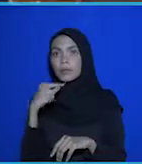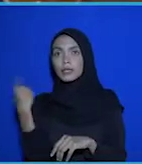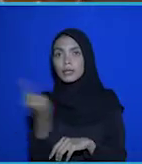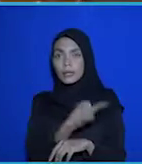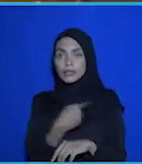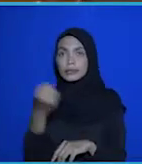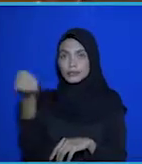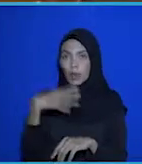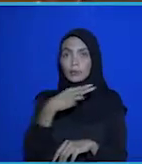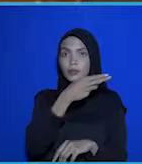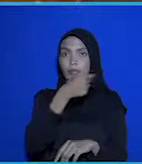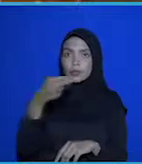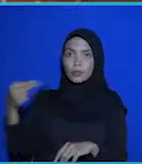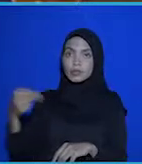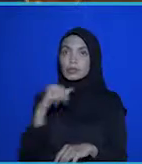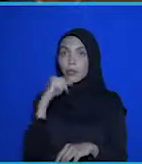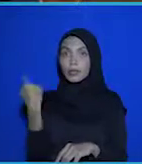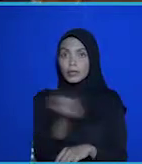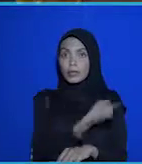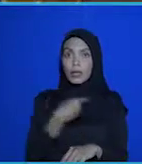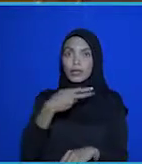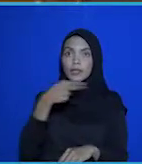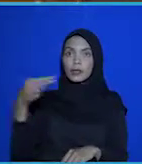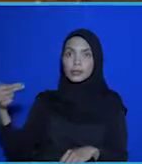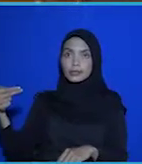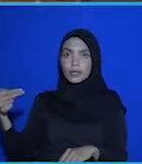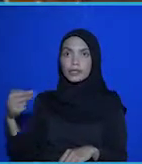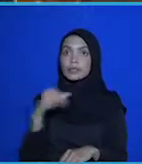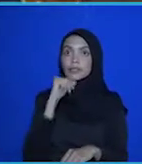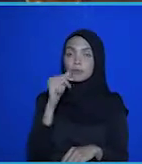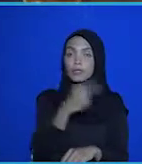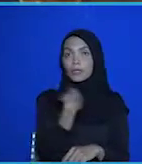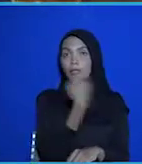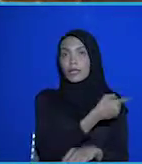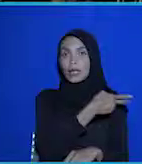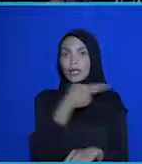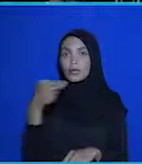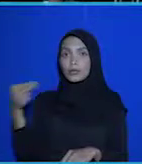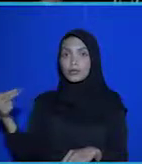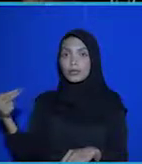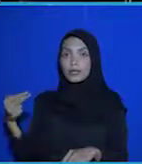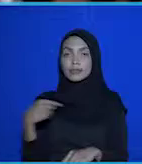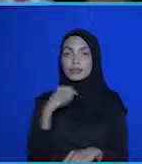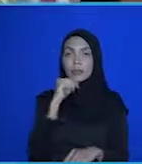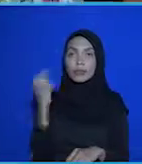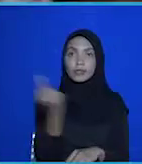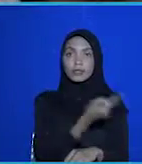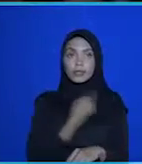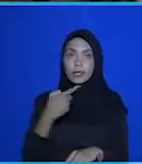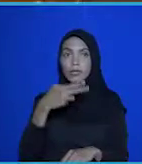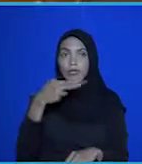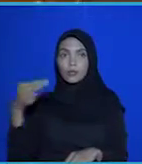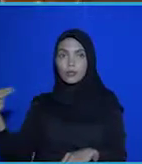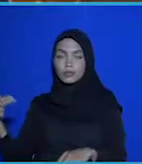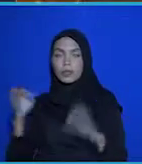siapa kita? Jawabnya Indonesia. Oke? Okay? Siapa kita? Indonesia. Siapa kita? Indonesia. Siapa